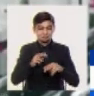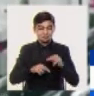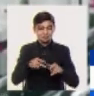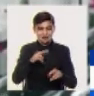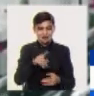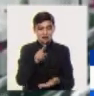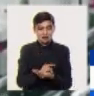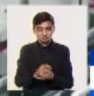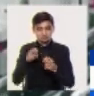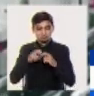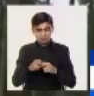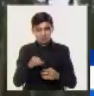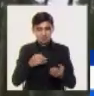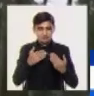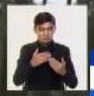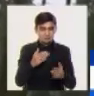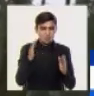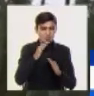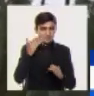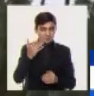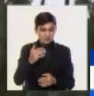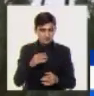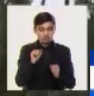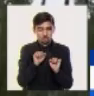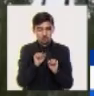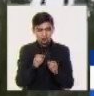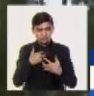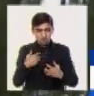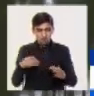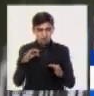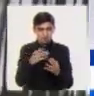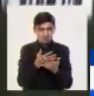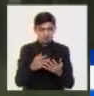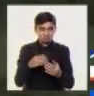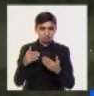обязаны проконсультироваться с экологами и защитниками природы